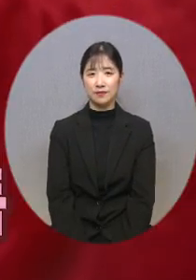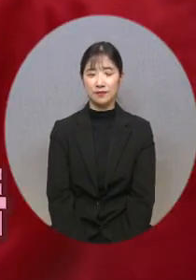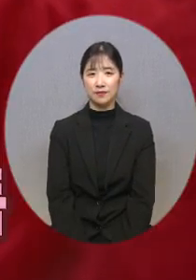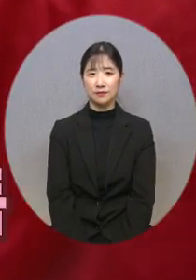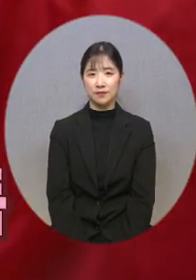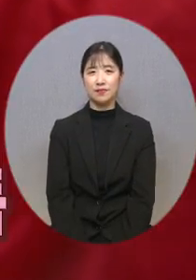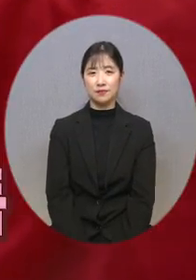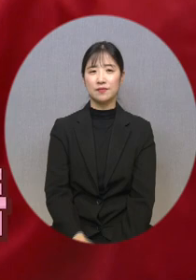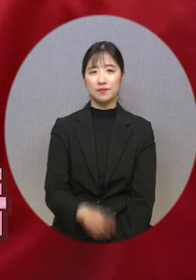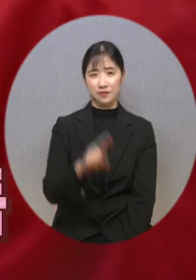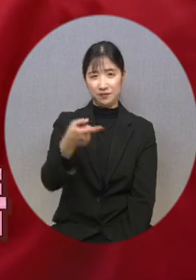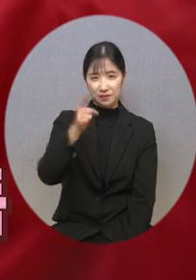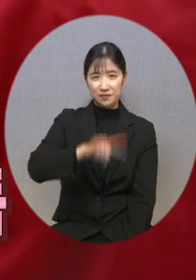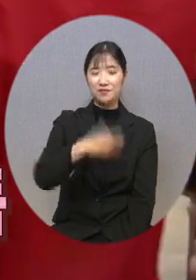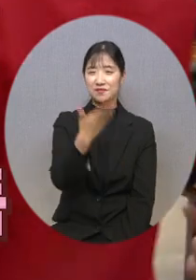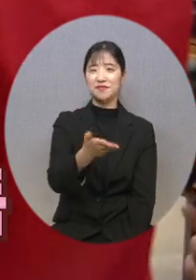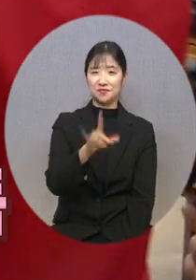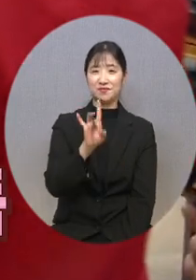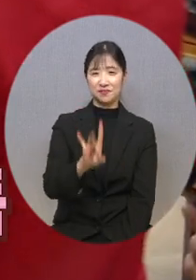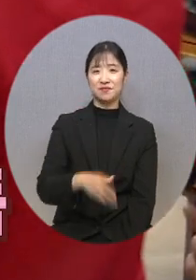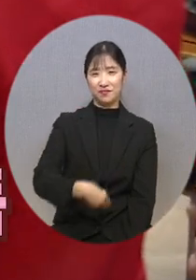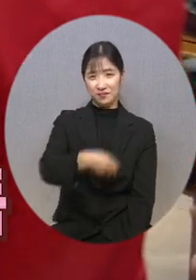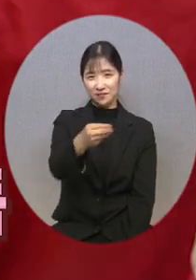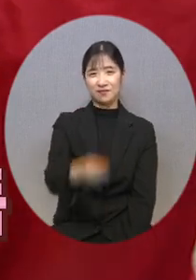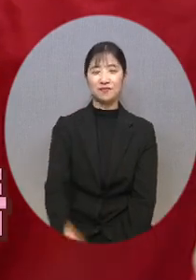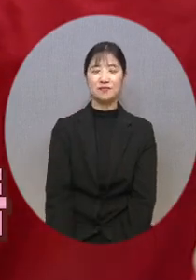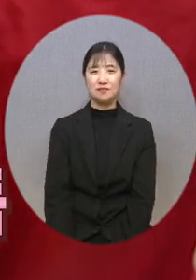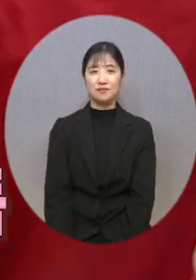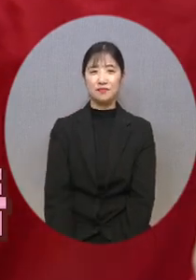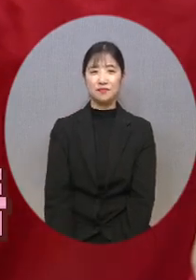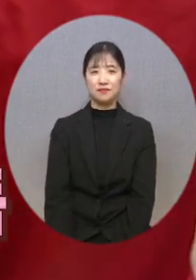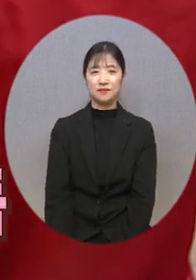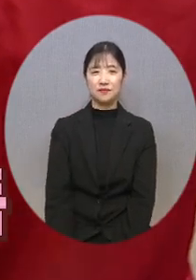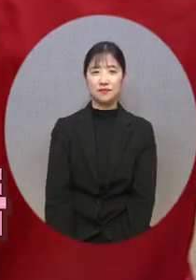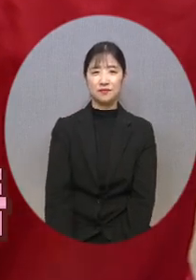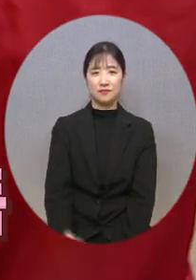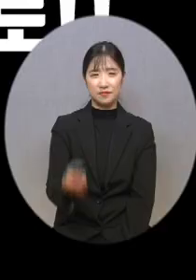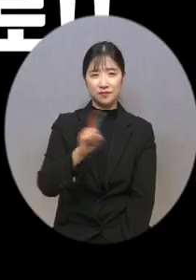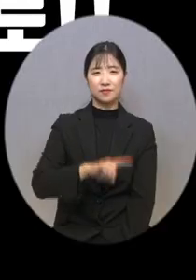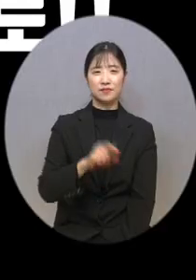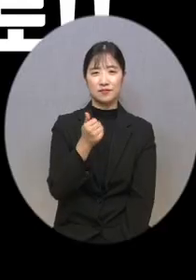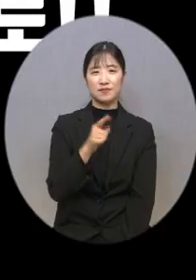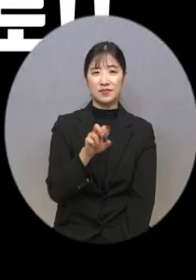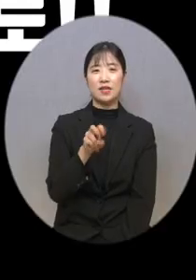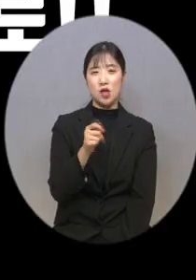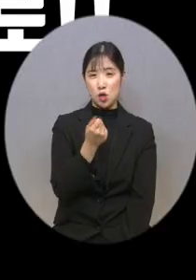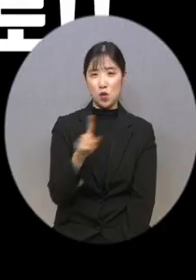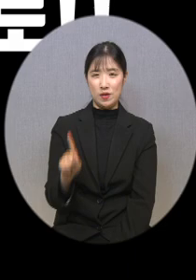씨 한 장 네. 뽑아가세요. 네, 그렇습니다. 여섯, 일곱. 다음은 하연아 씨.